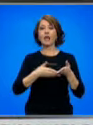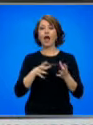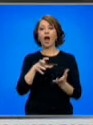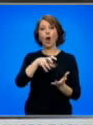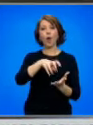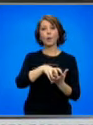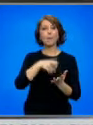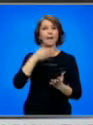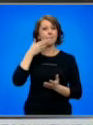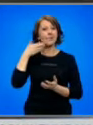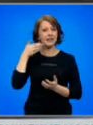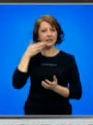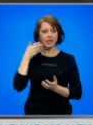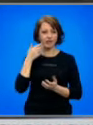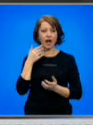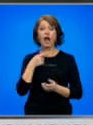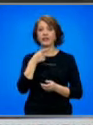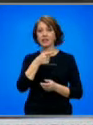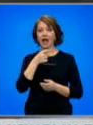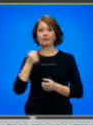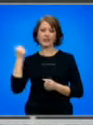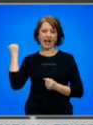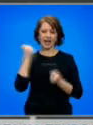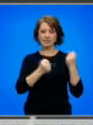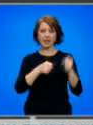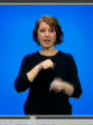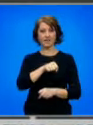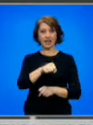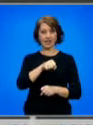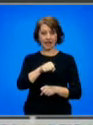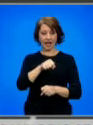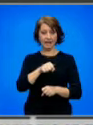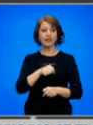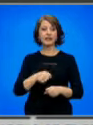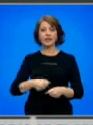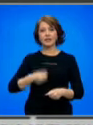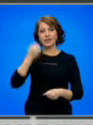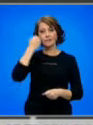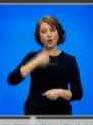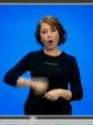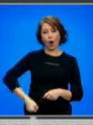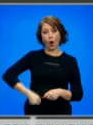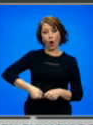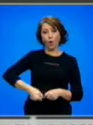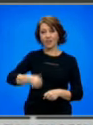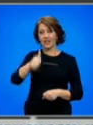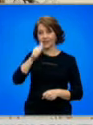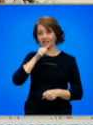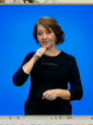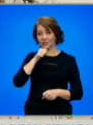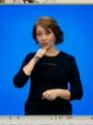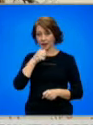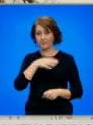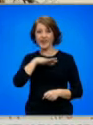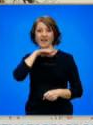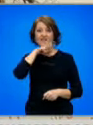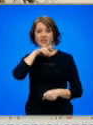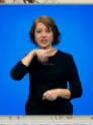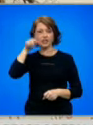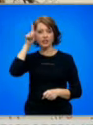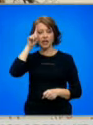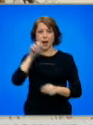младежи. Младежите разбили вратата и си проправили път, като използвали кофи с вода, разказват очевидци във Фейсбук. Възрастната жена била